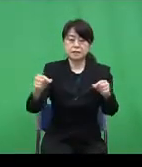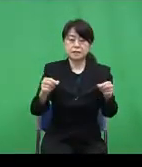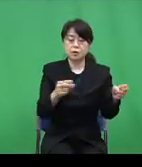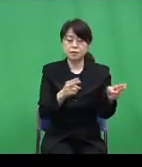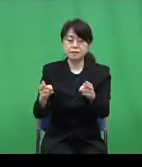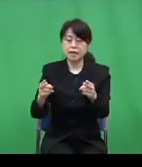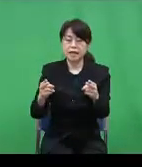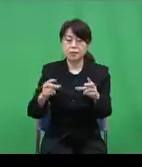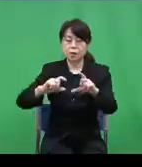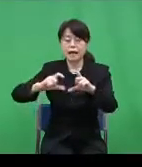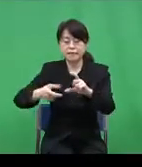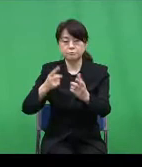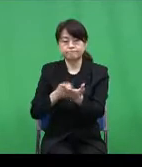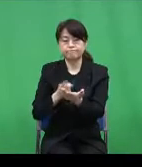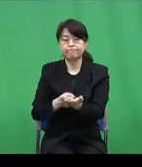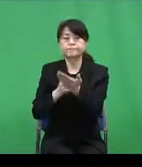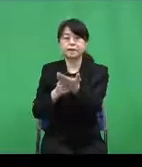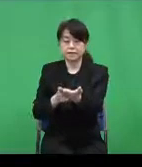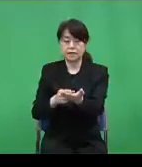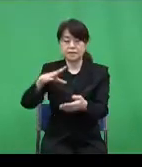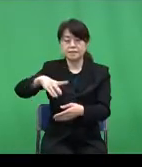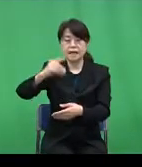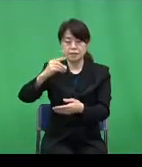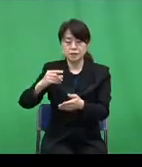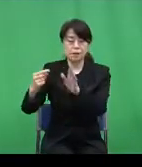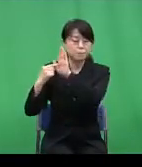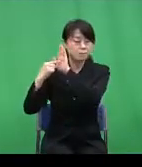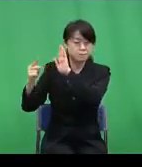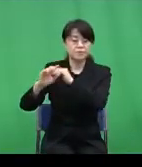最初は全然相手にしてもらえませんでしたけれども、